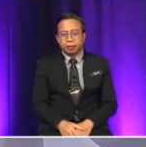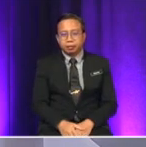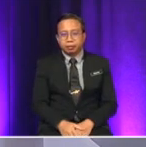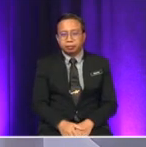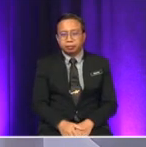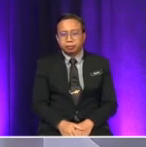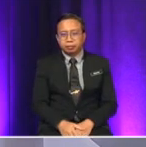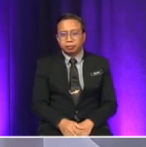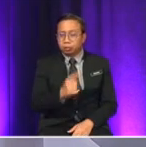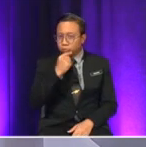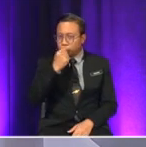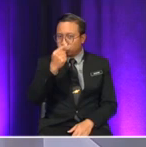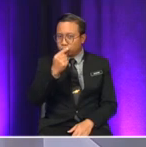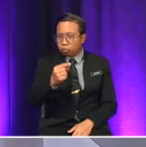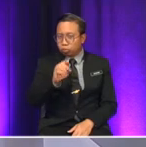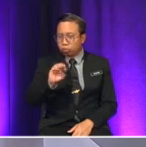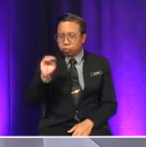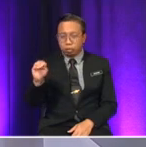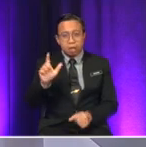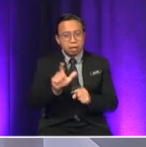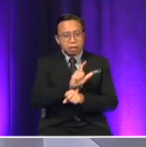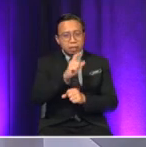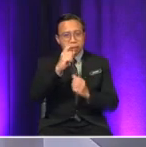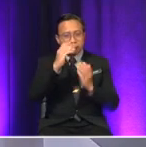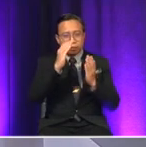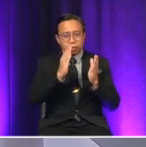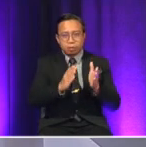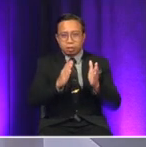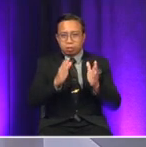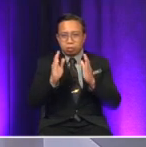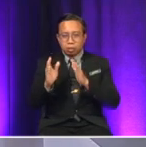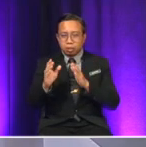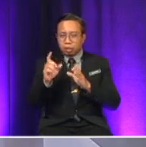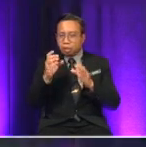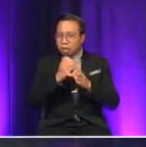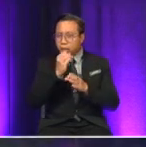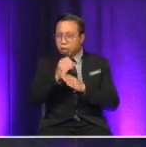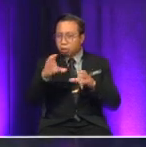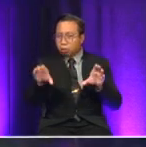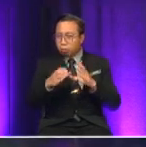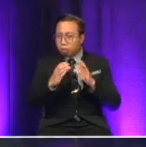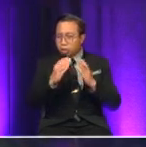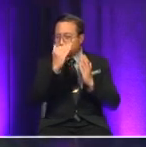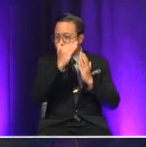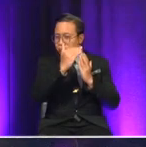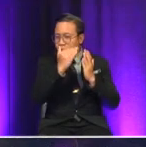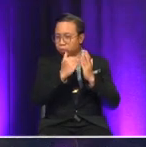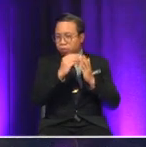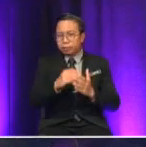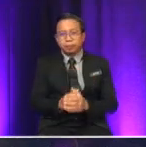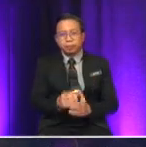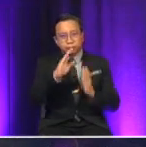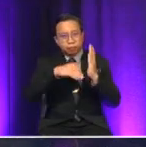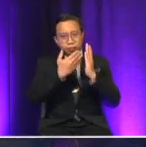menyuruh murid untuk melengkapkan jadual ataupun kena buat jadual dari awal? Kalau dalam kertas soalan